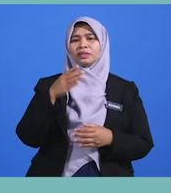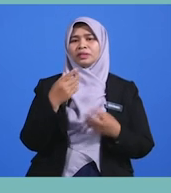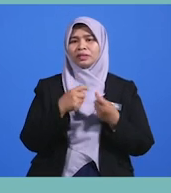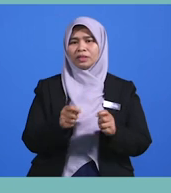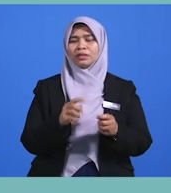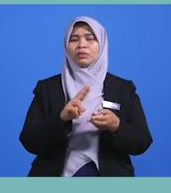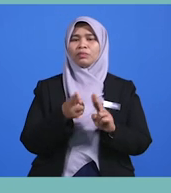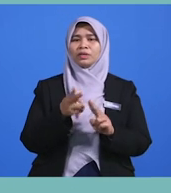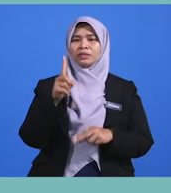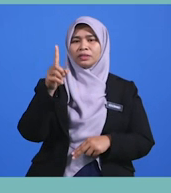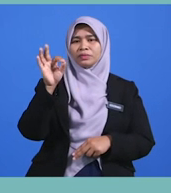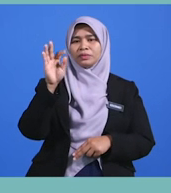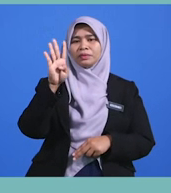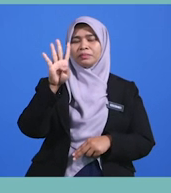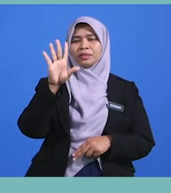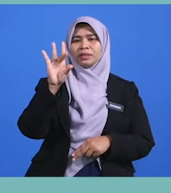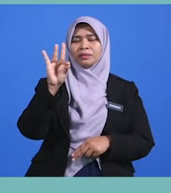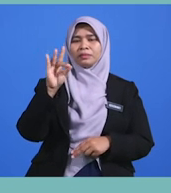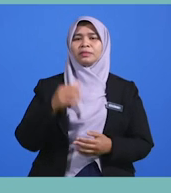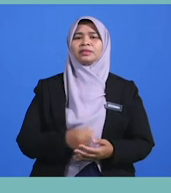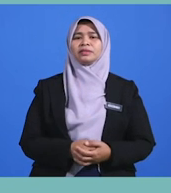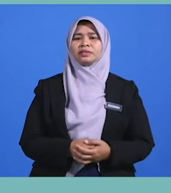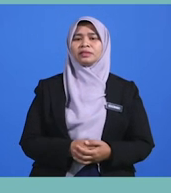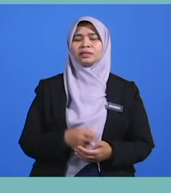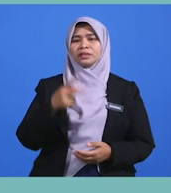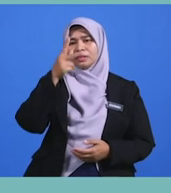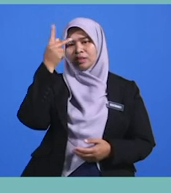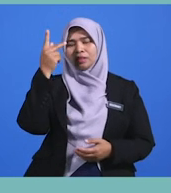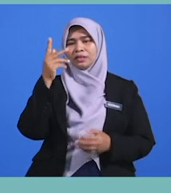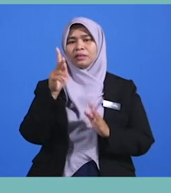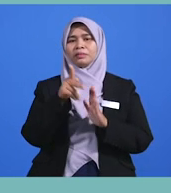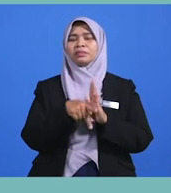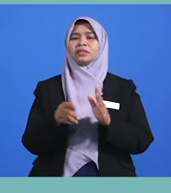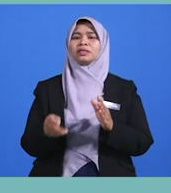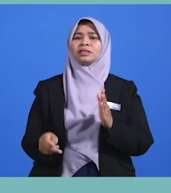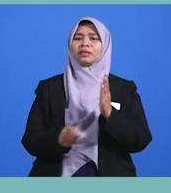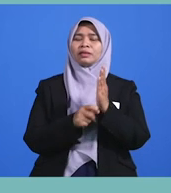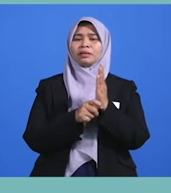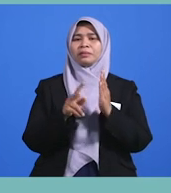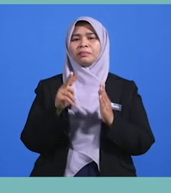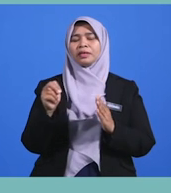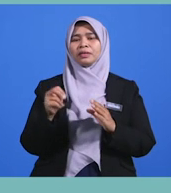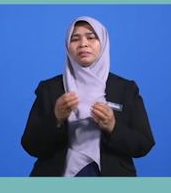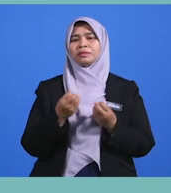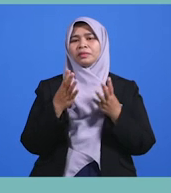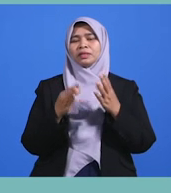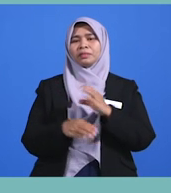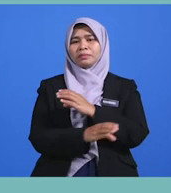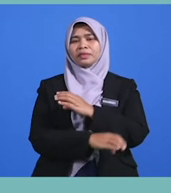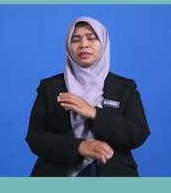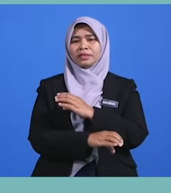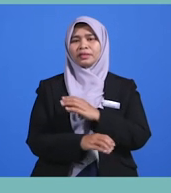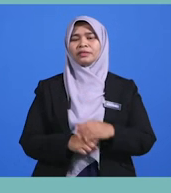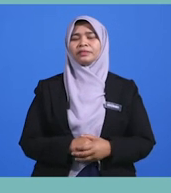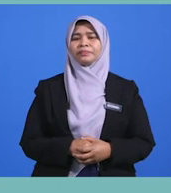bentuknya. Ini disebabkan pertambahan beberapa negeri di Tanah Melayu dalam Kerajaan Persekutuan.